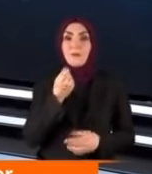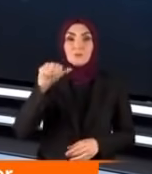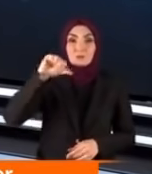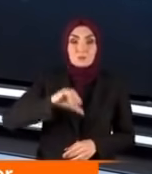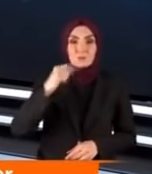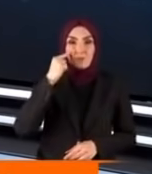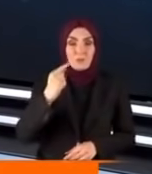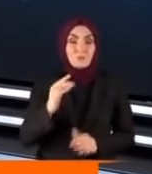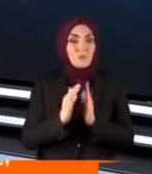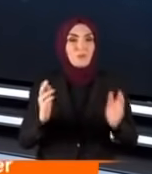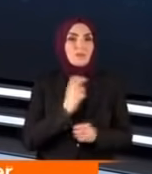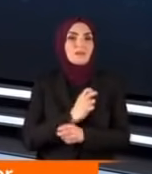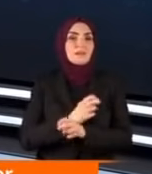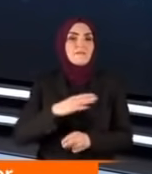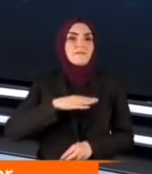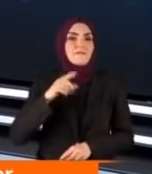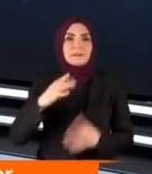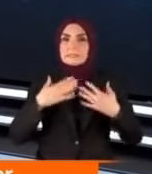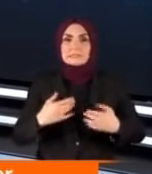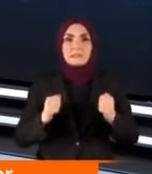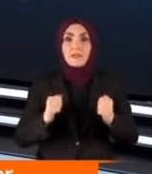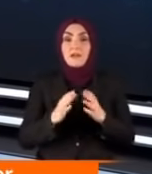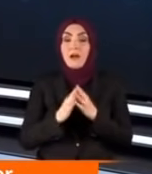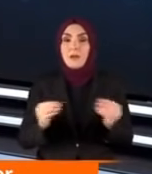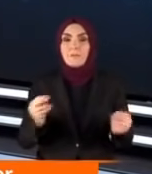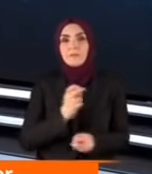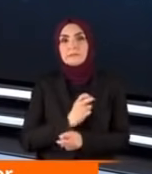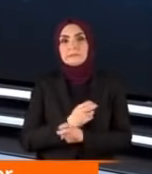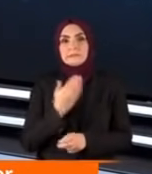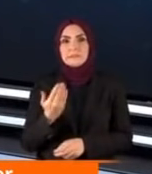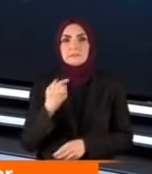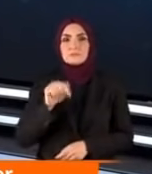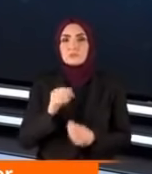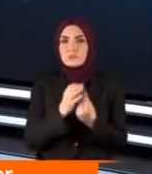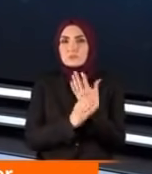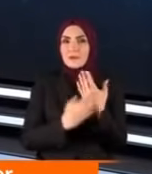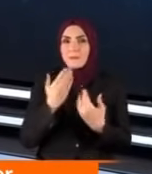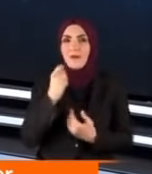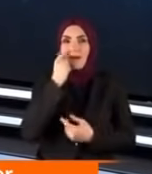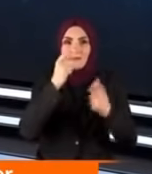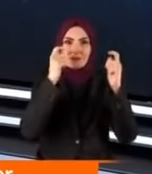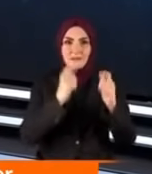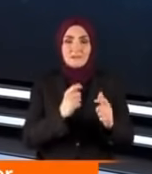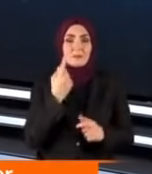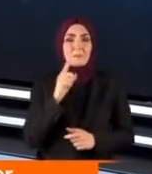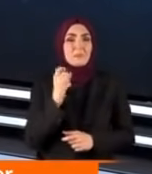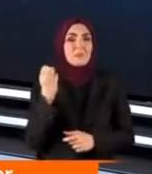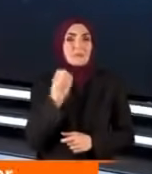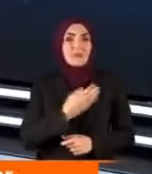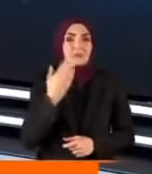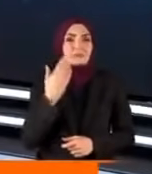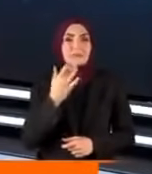tehlike var. Sağlığımızı kaybetme tehlikesi. Daha bu sabah Ankara'da binlerce sahte kozmetik ürün ele geçirildi ve